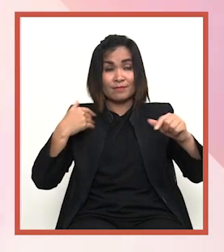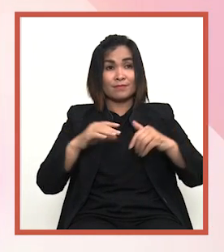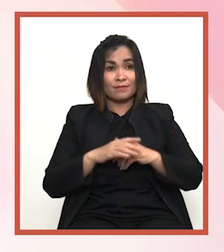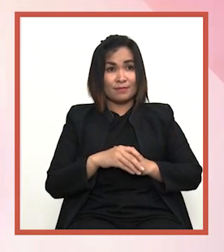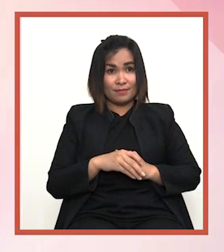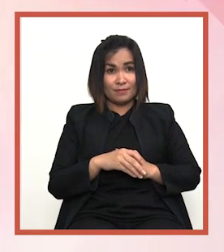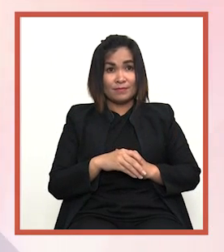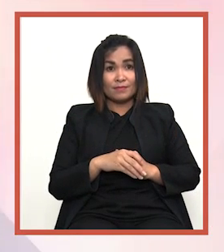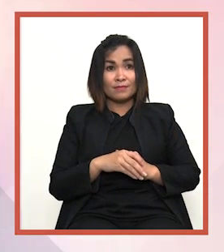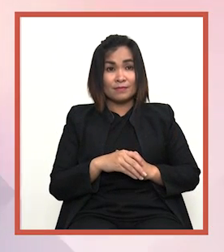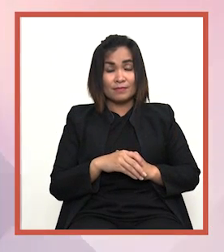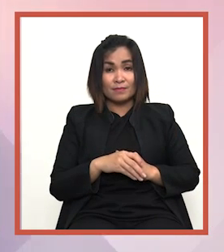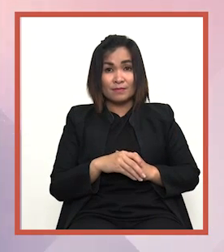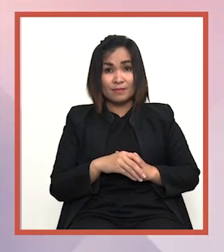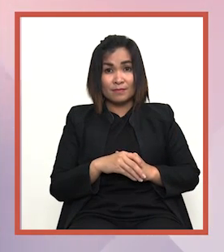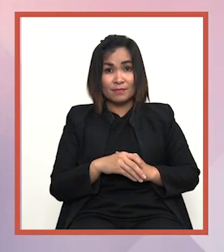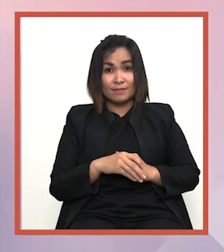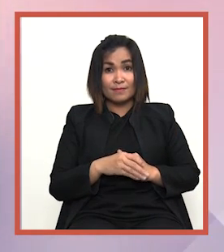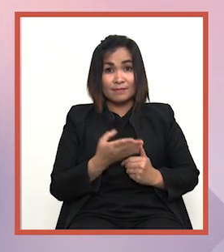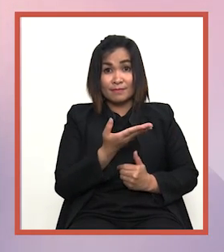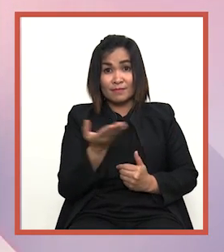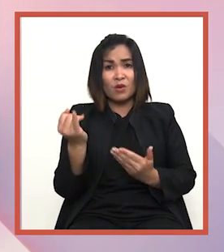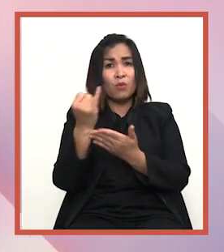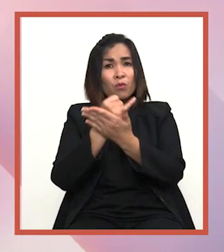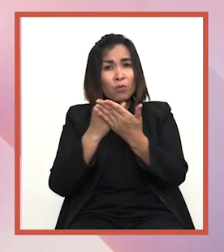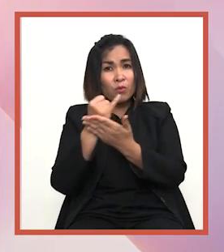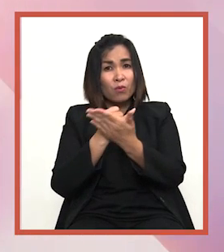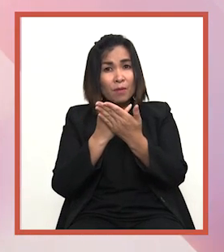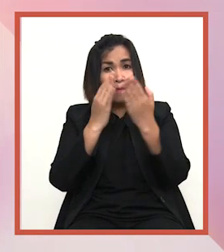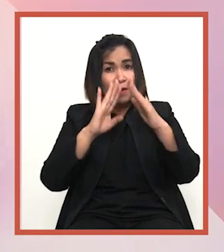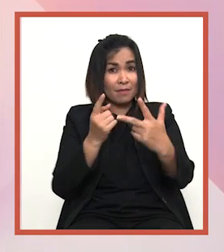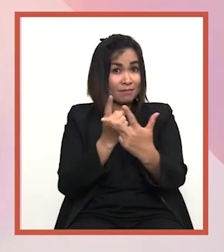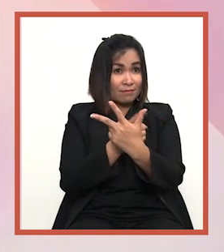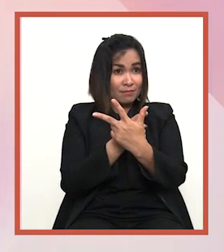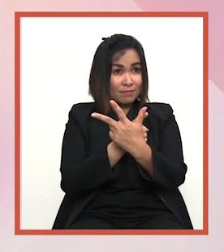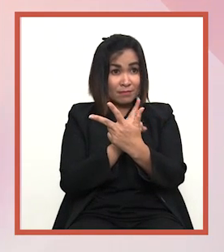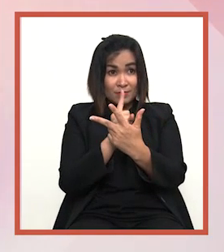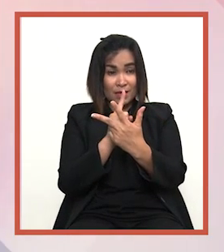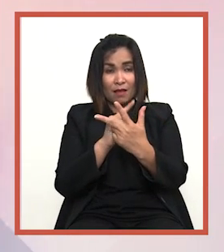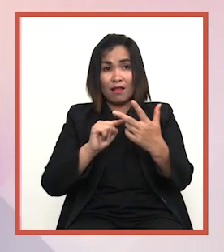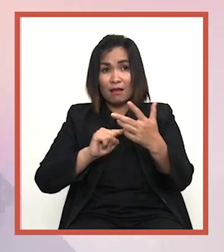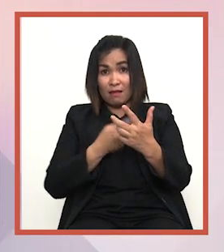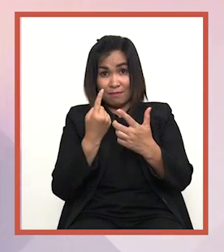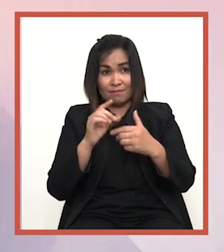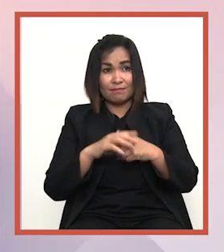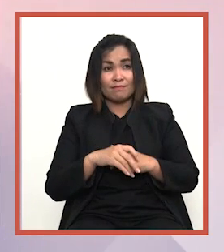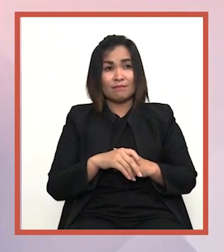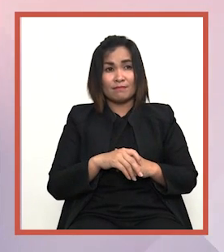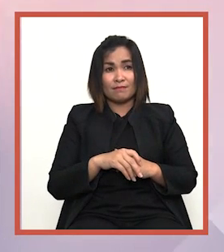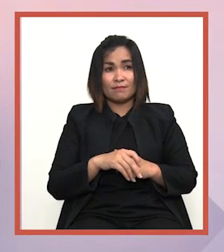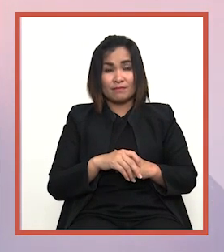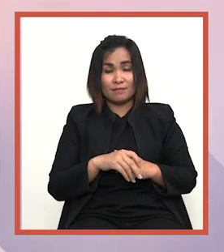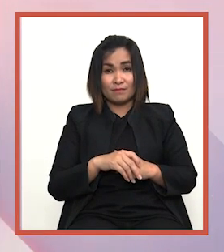นะครับในตอนที่นักเรียนเขียนนะครับนะแบบงานสมบูรณ์นะครับให้นักเรียนลากเส้นตัดนะครับนะ